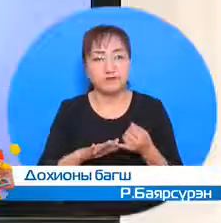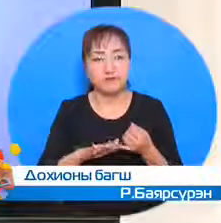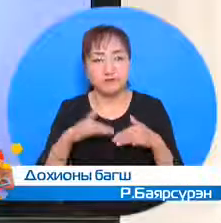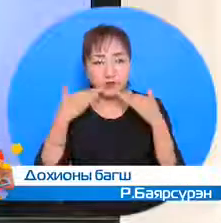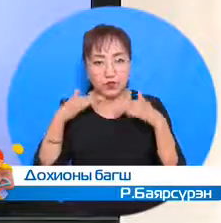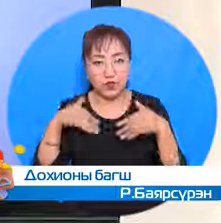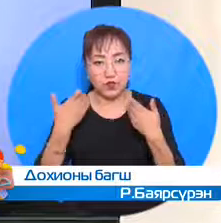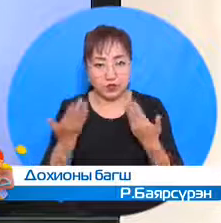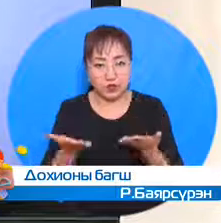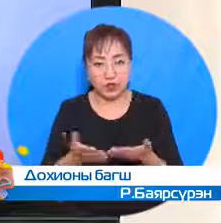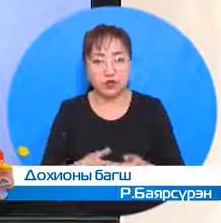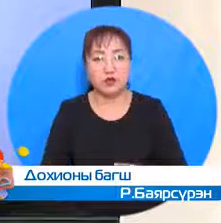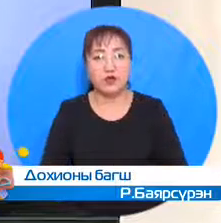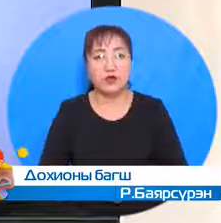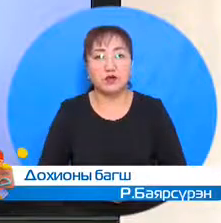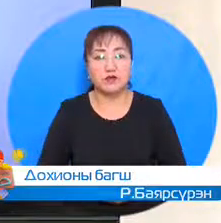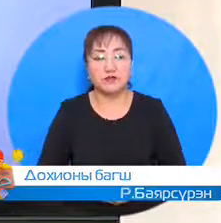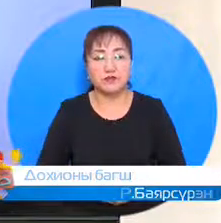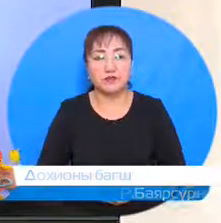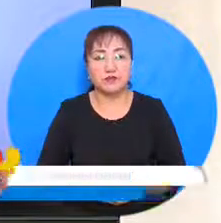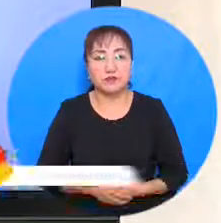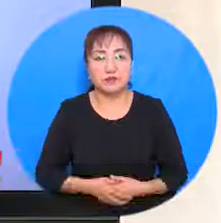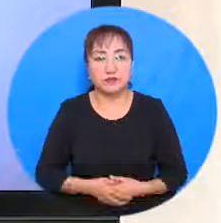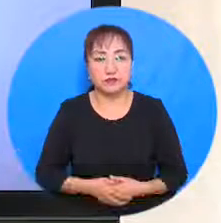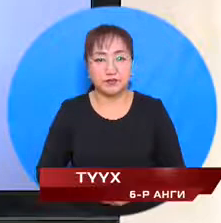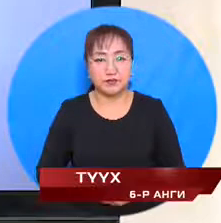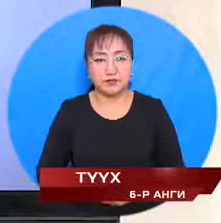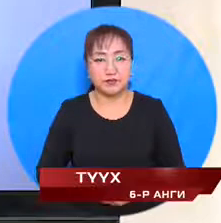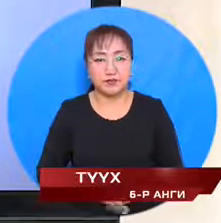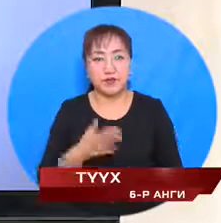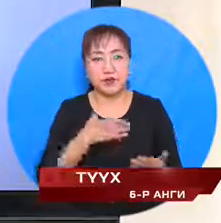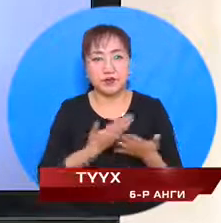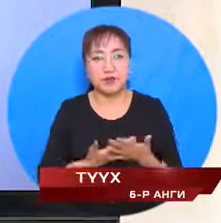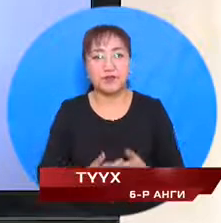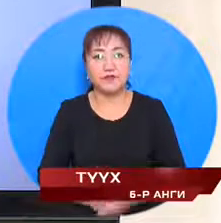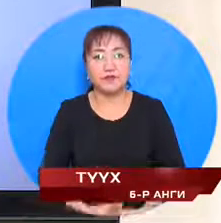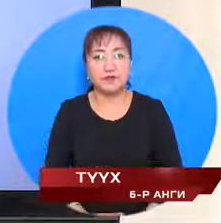болгох нь эрүүл аюулгүй орчинд амьдрах гол нөхцөл бүрдэх юм аа. Баярлалаа.